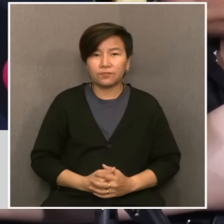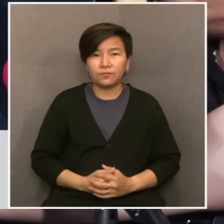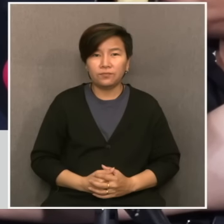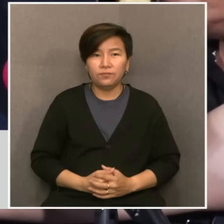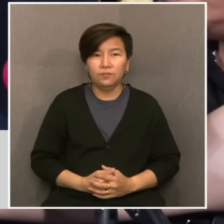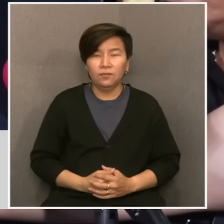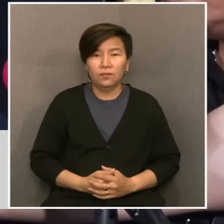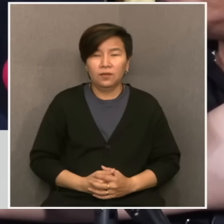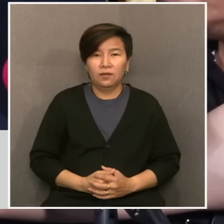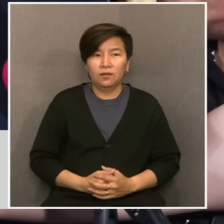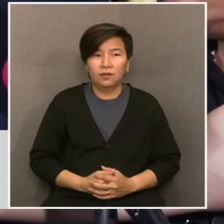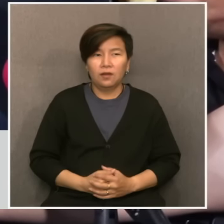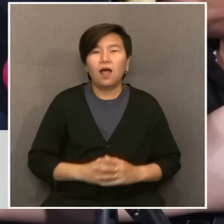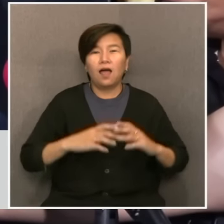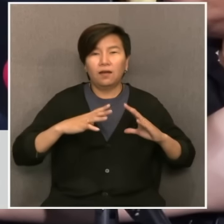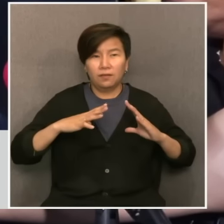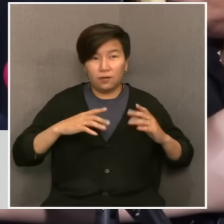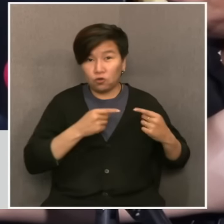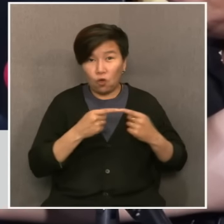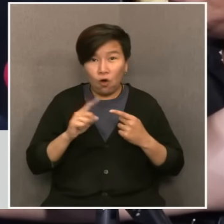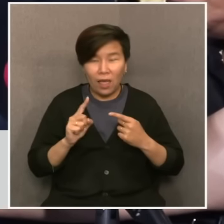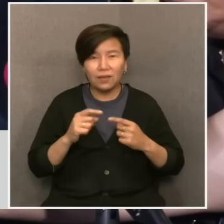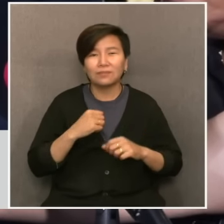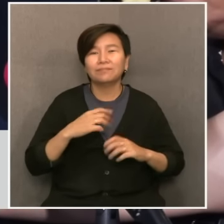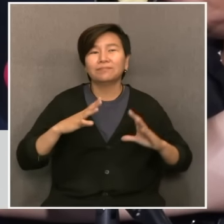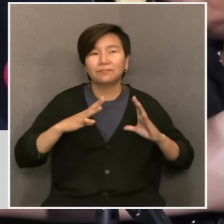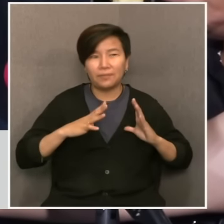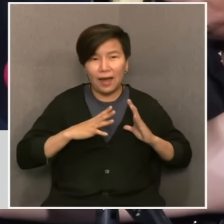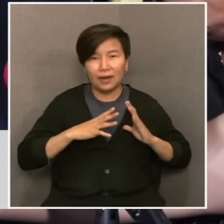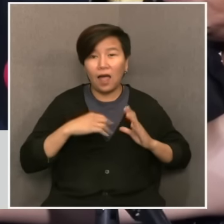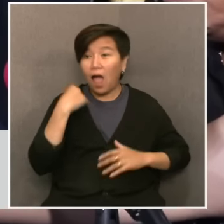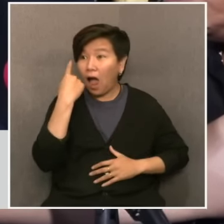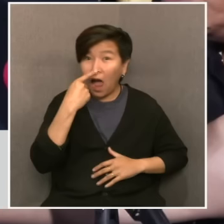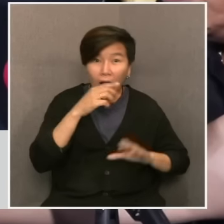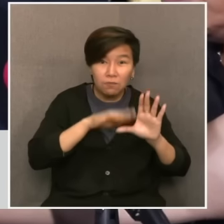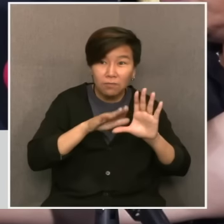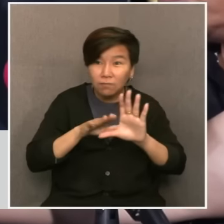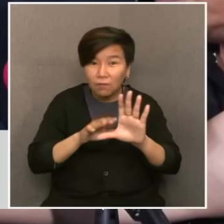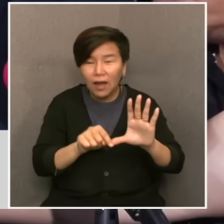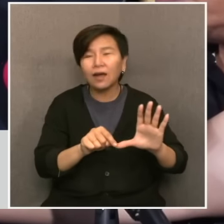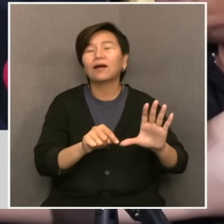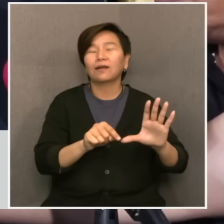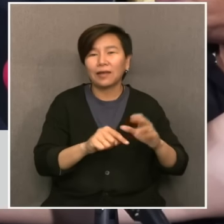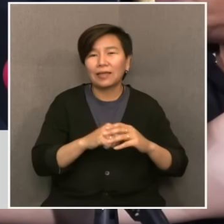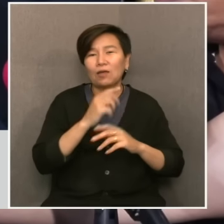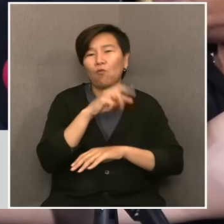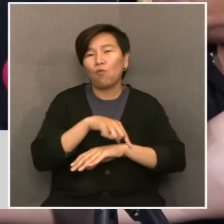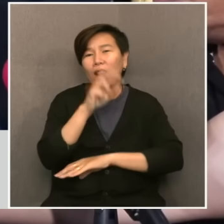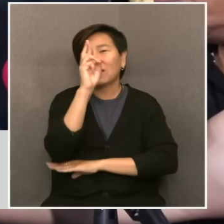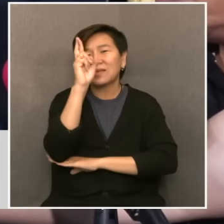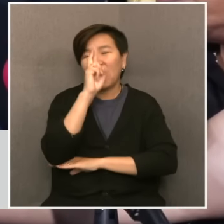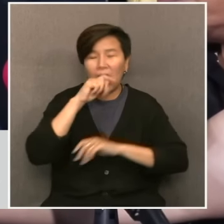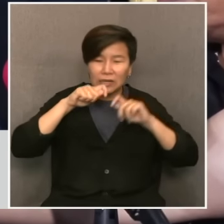ะเป็นการหยุดพักให้ผู้สมัครได้รับประทานอาหารช่วงเที่ยงนะฮะโดยประมาณนะ